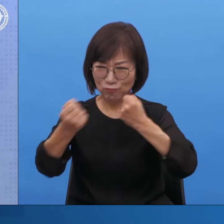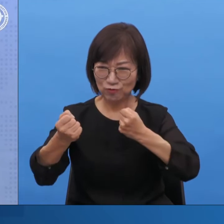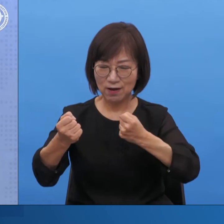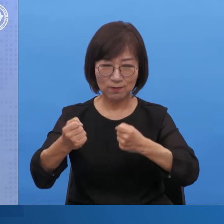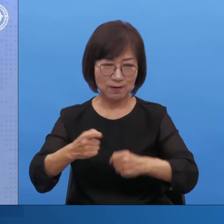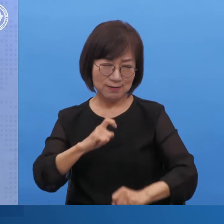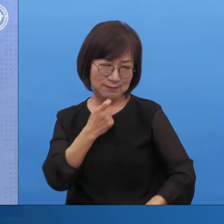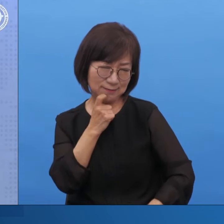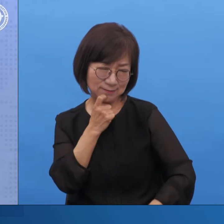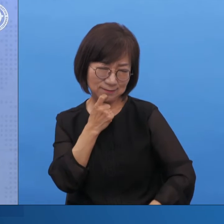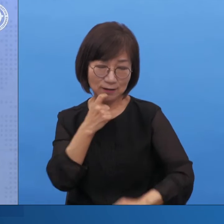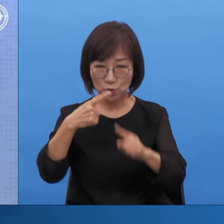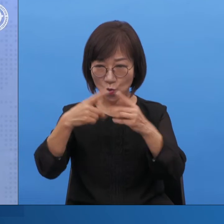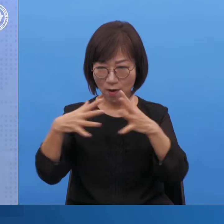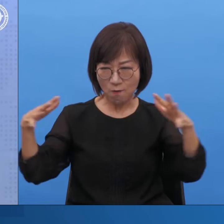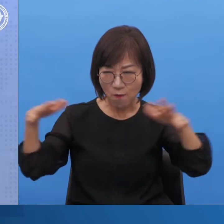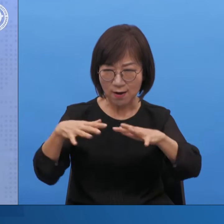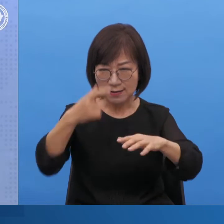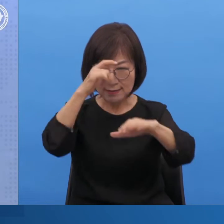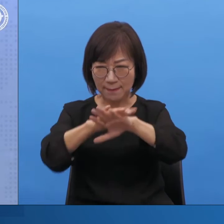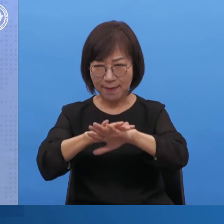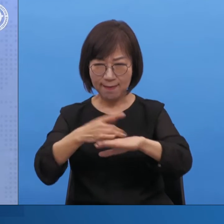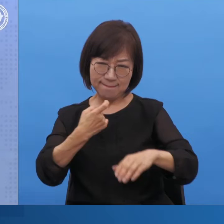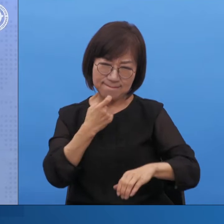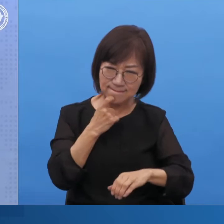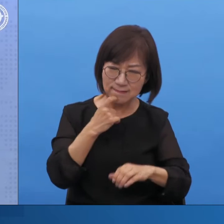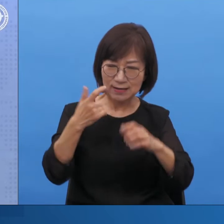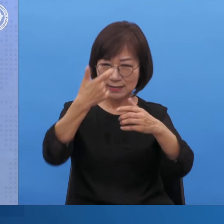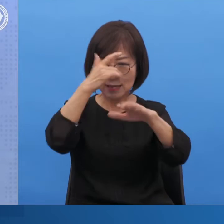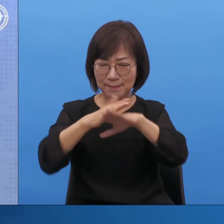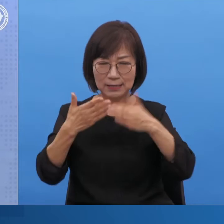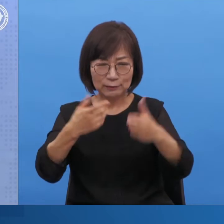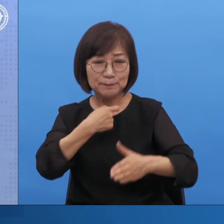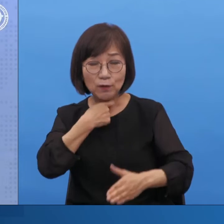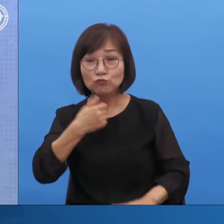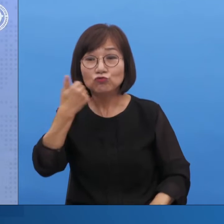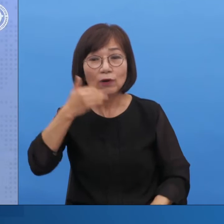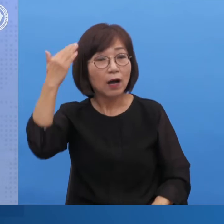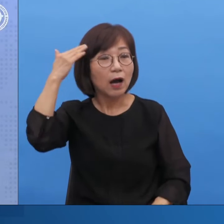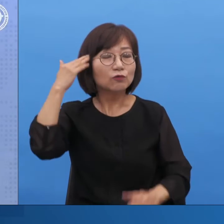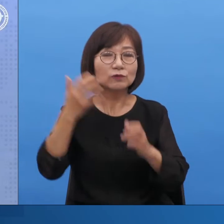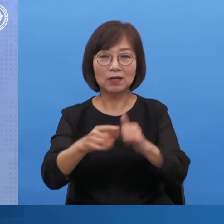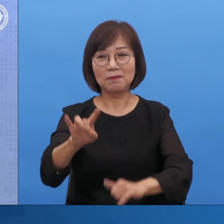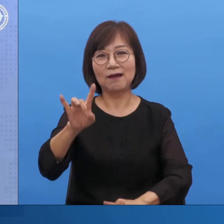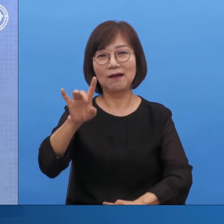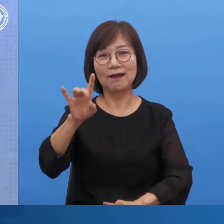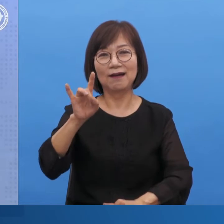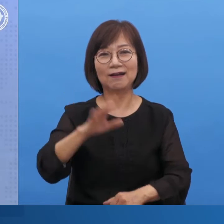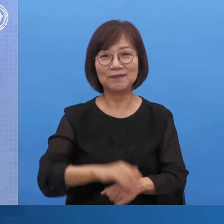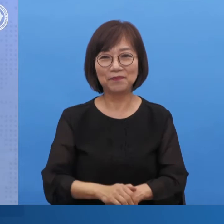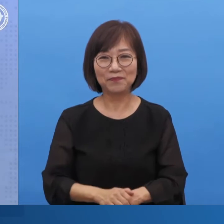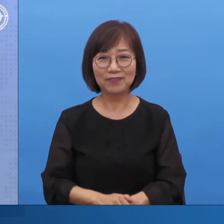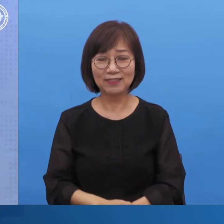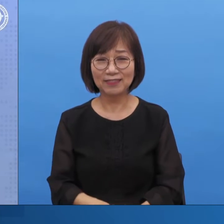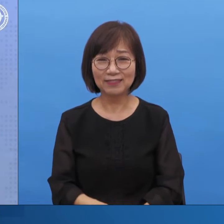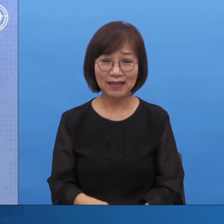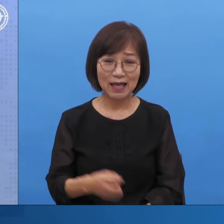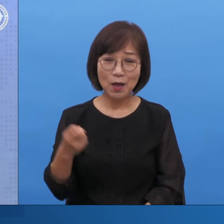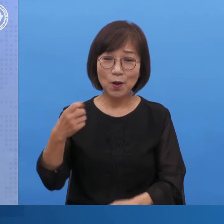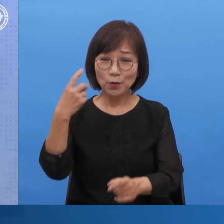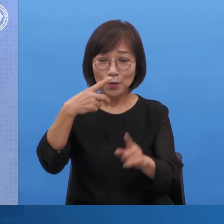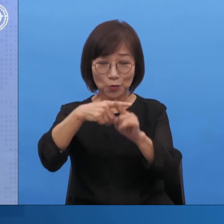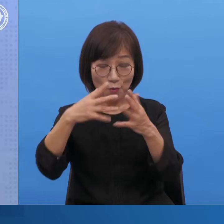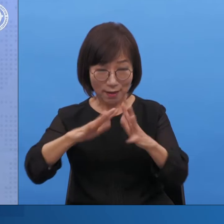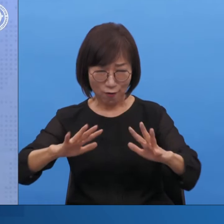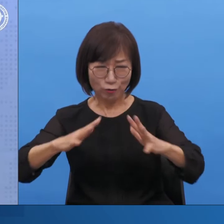even though COVID pandemic arose, they all gathered in churches only 한국밖에 Korea. 없다니까요. 이거 말이야 교회 건축 빨리 하자고 막 교인들이 막 소리치고 난립니다.